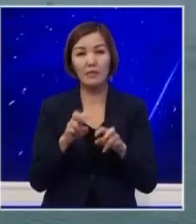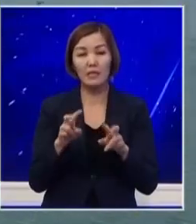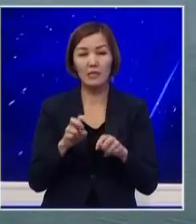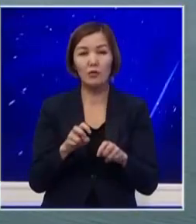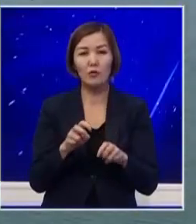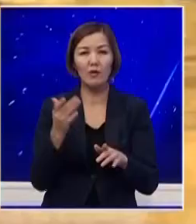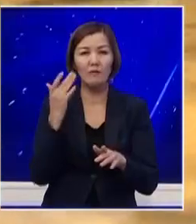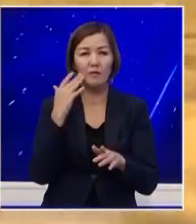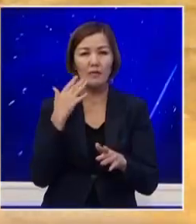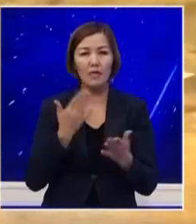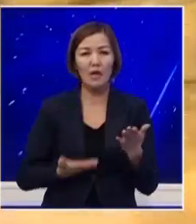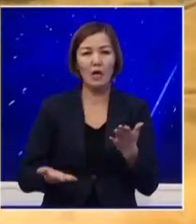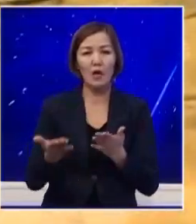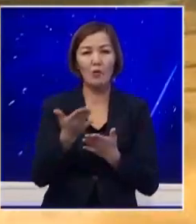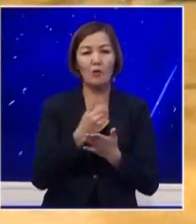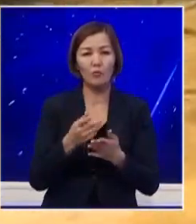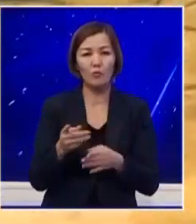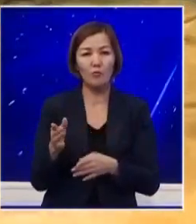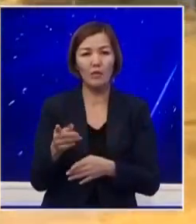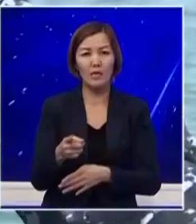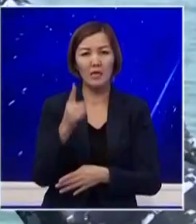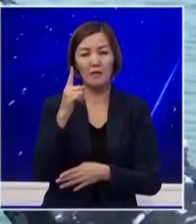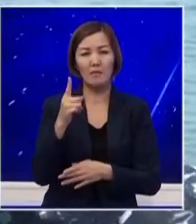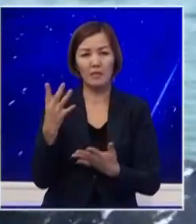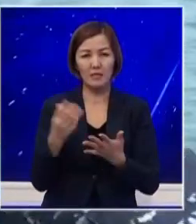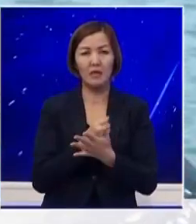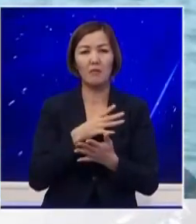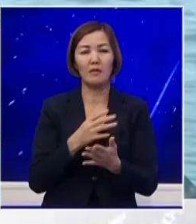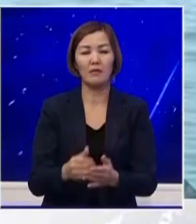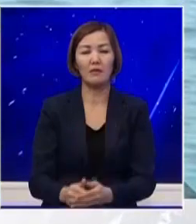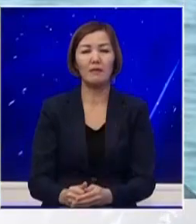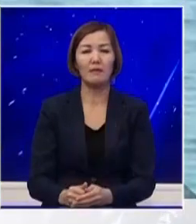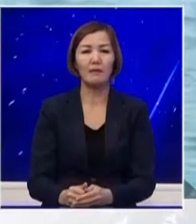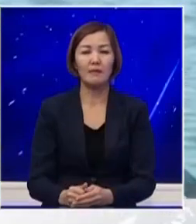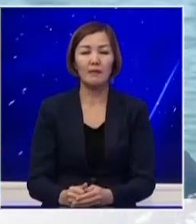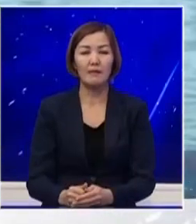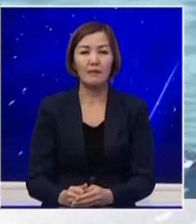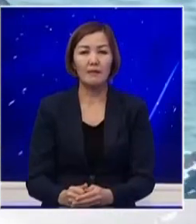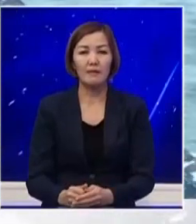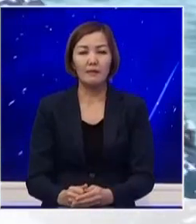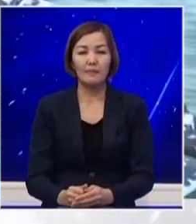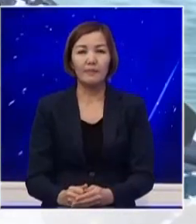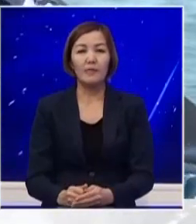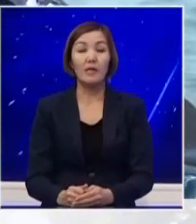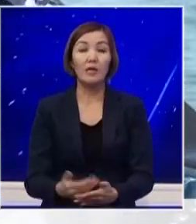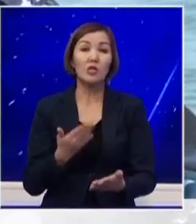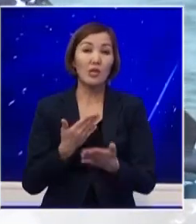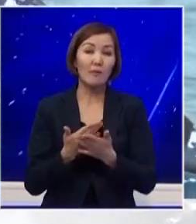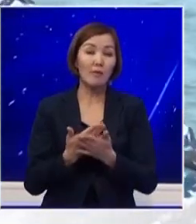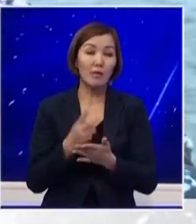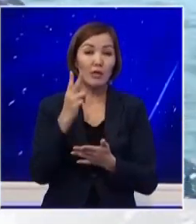барысында үнемі аулау торлары мен ілмектер табылады. Ну, здесь примерно около 200-300 метров. Мұнда